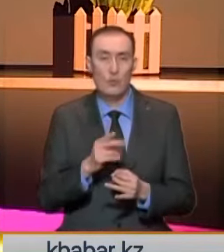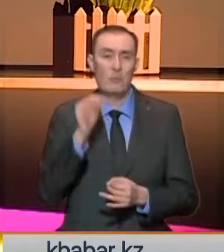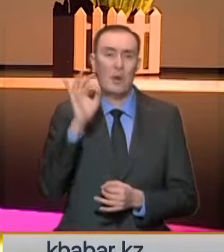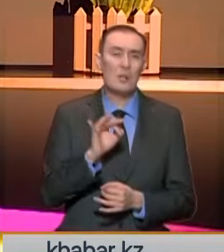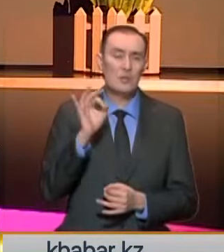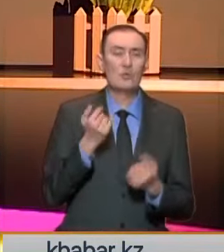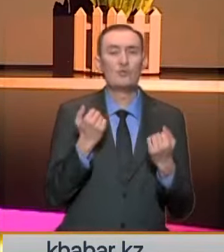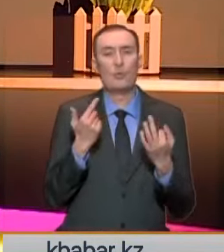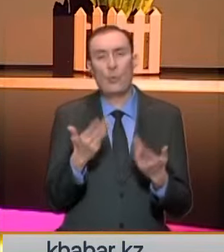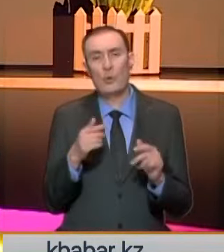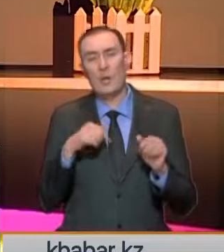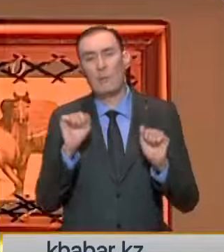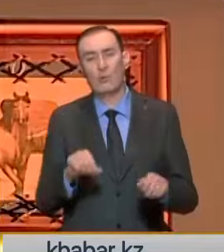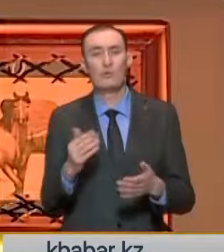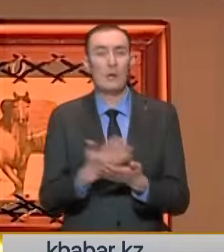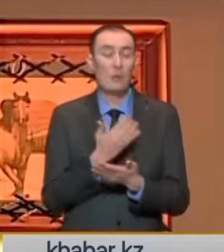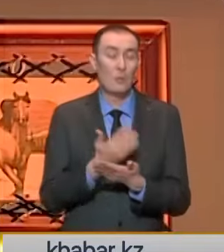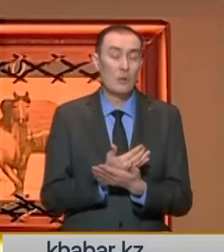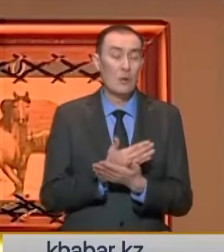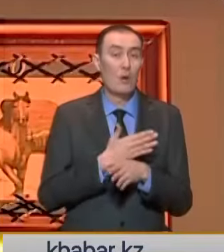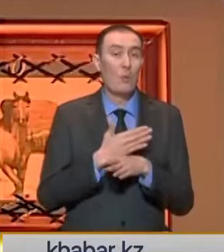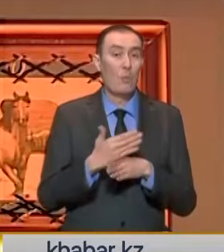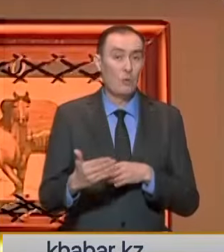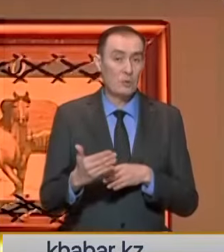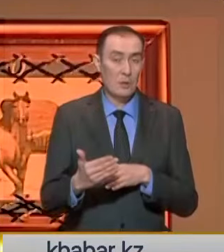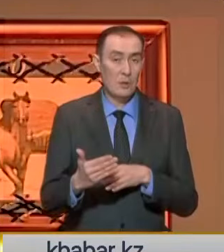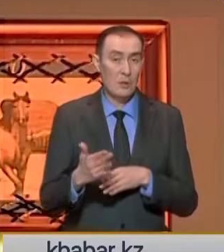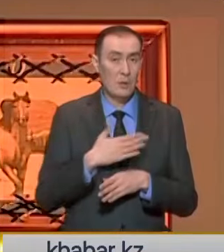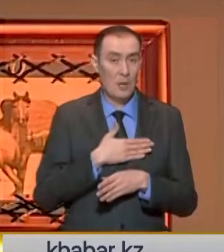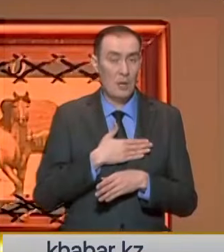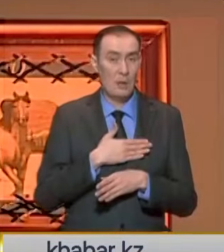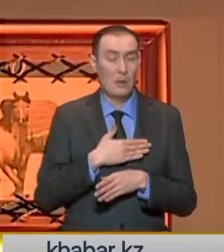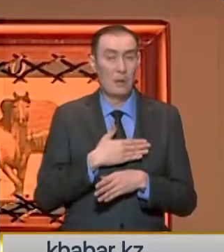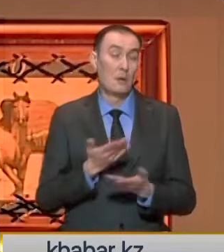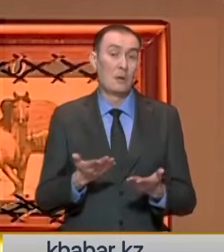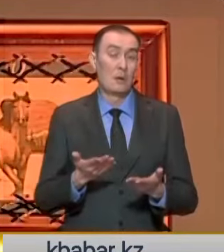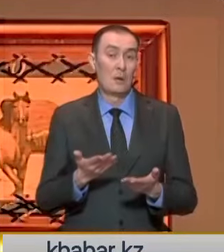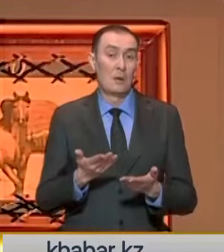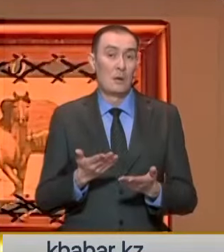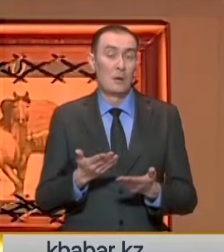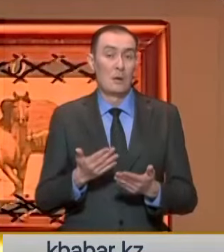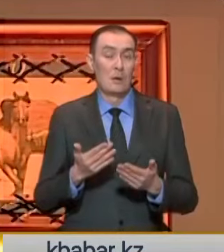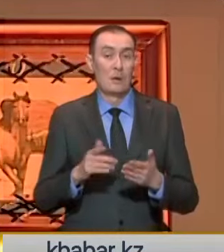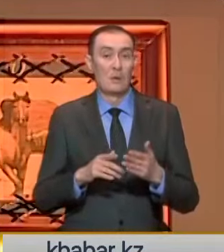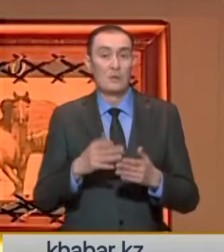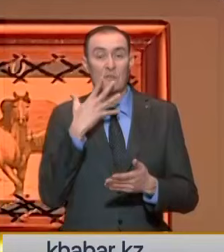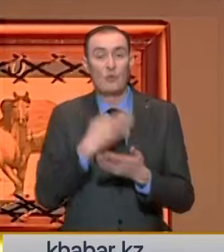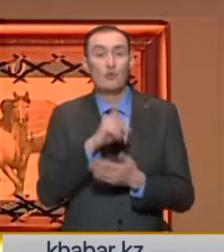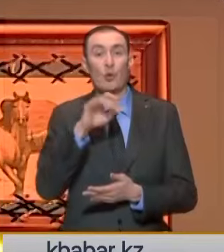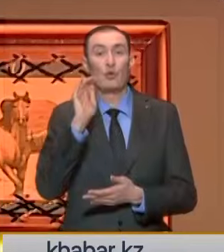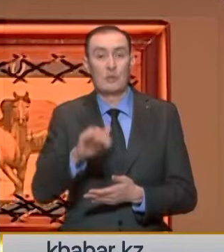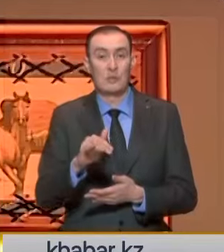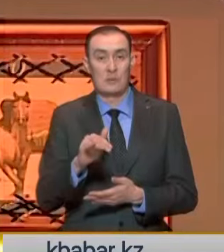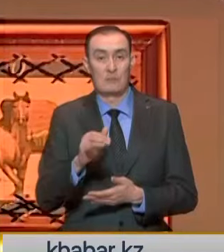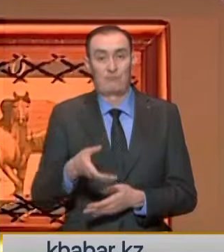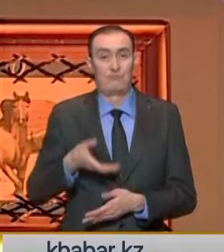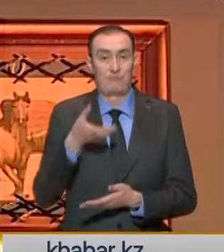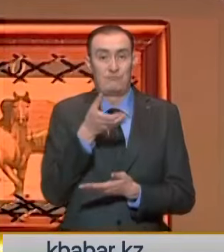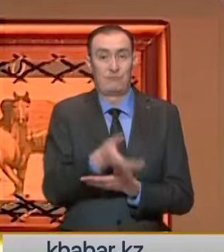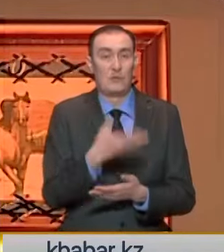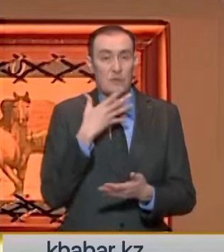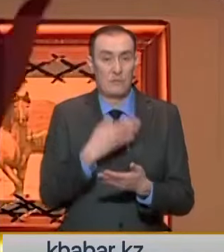объяснили по процентам, сколько я могу заработать. После чего я непосредственно проинвестировал свои первые 100 тысяч. У меня